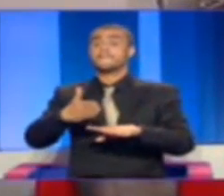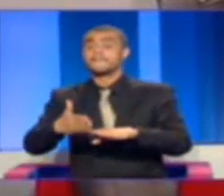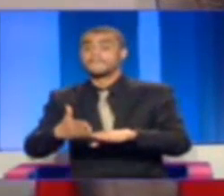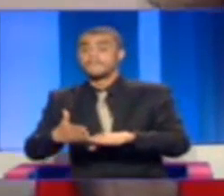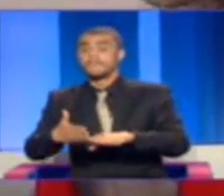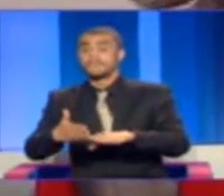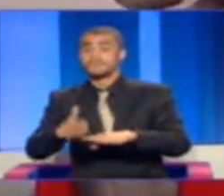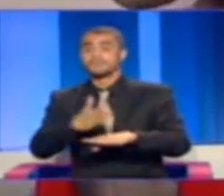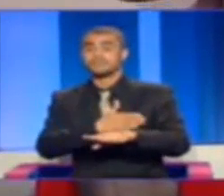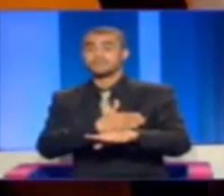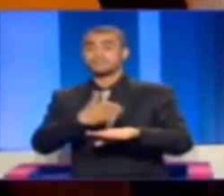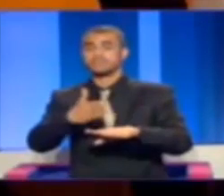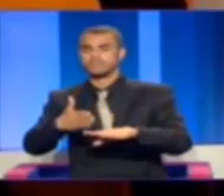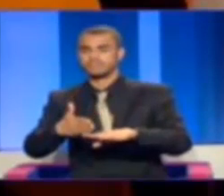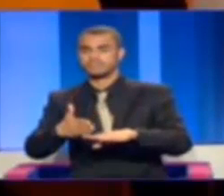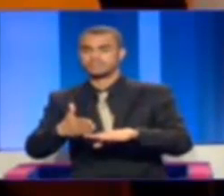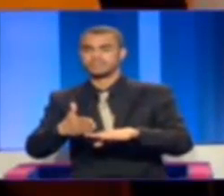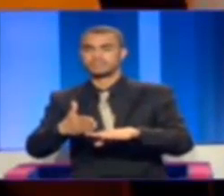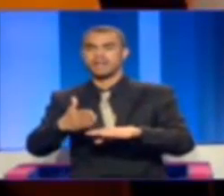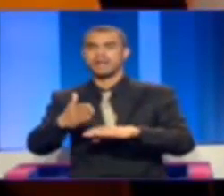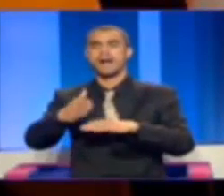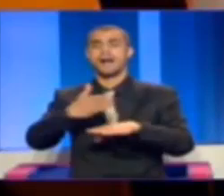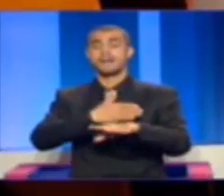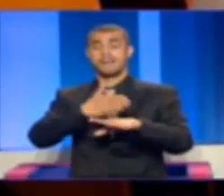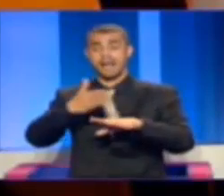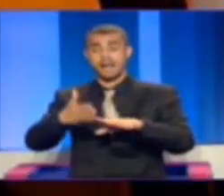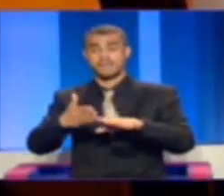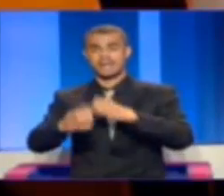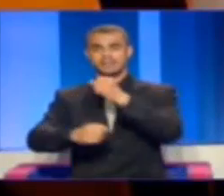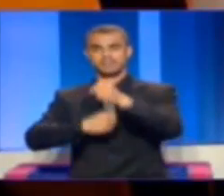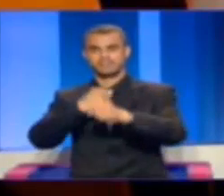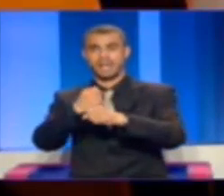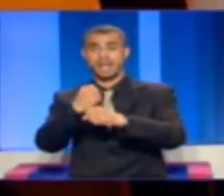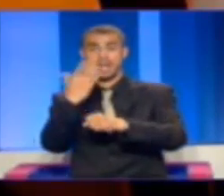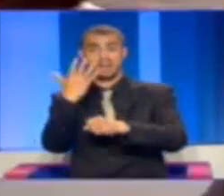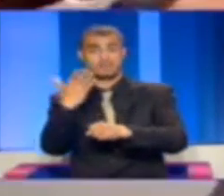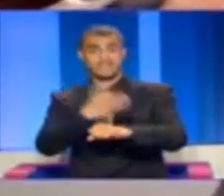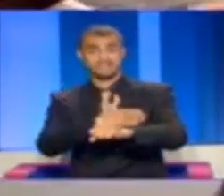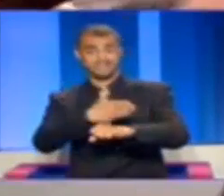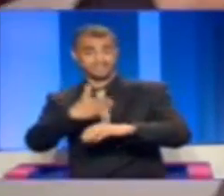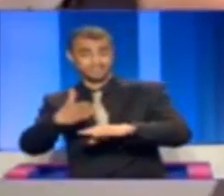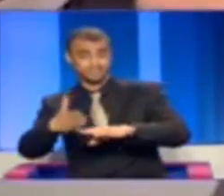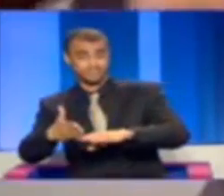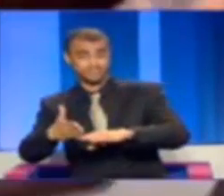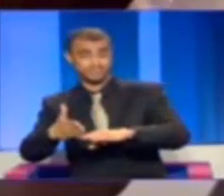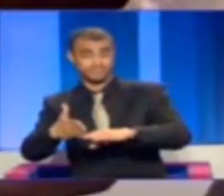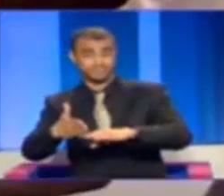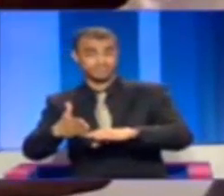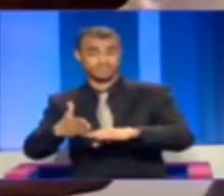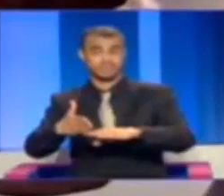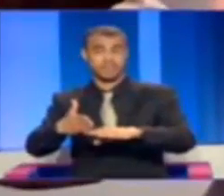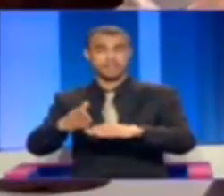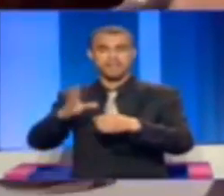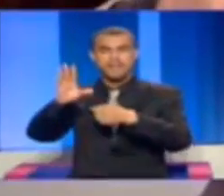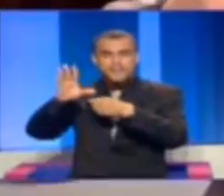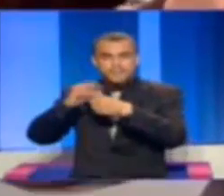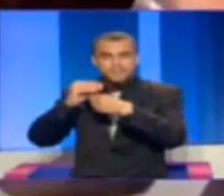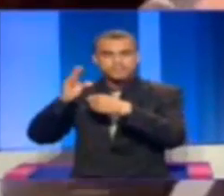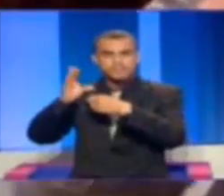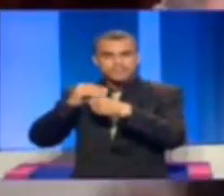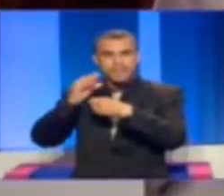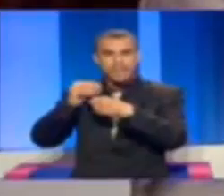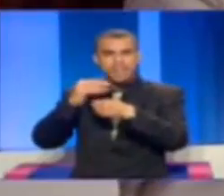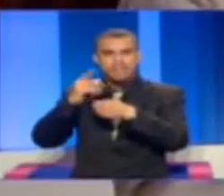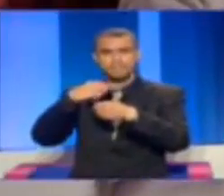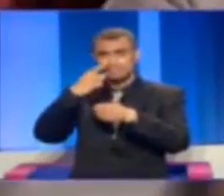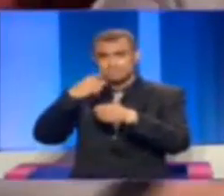يعني لا بيريود اللي كتسمى عند اللسانيين يعني بوست لينغوال، يعني انه من بعد ما اكتسب الطفل الكلام انه